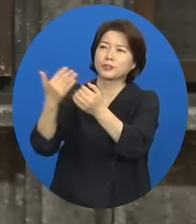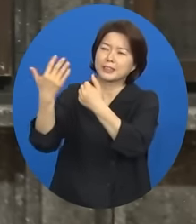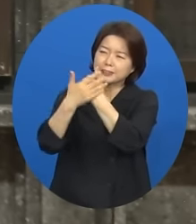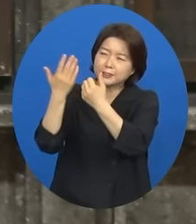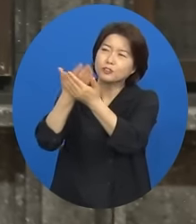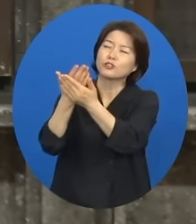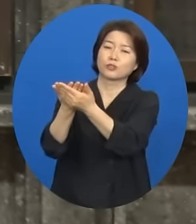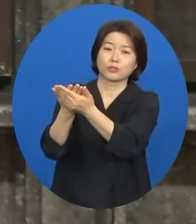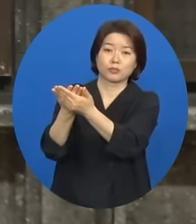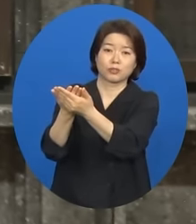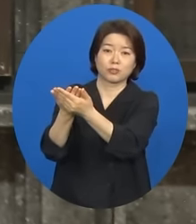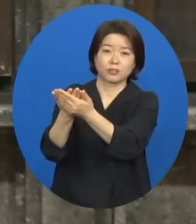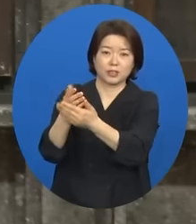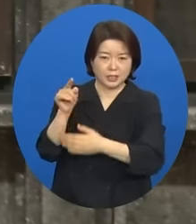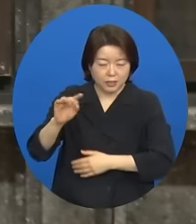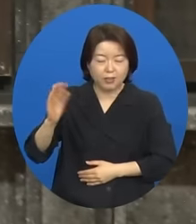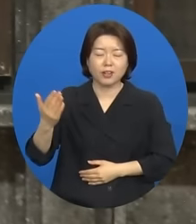주십시오.